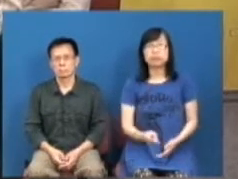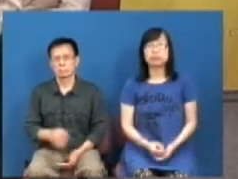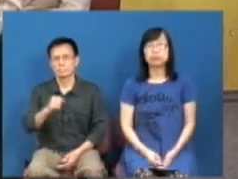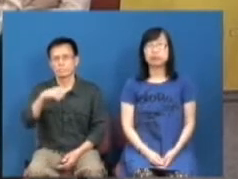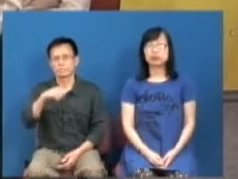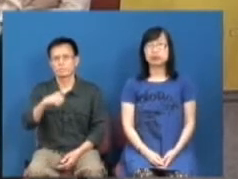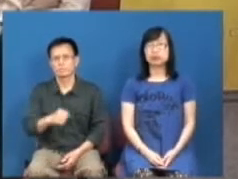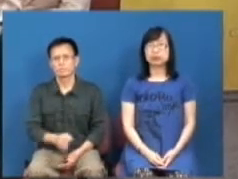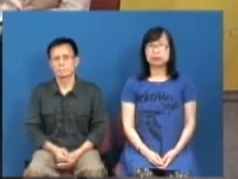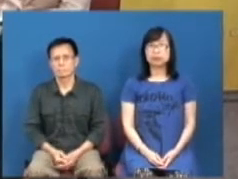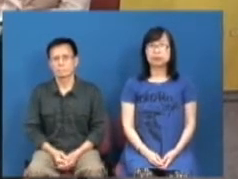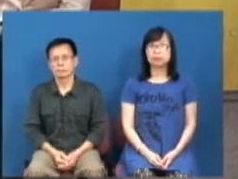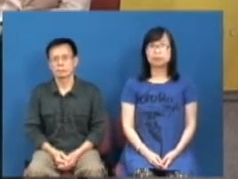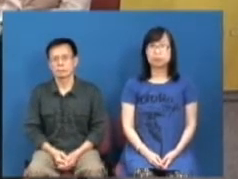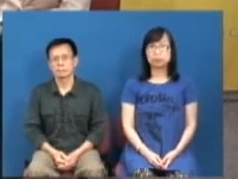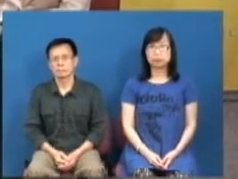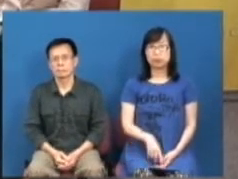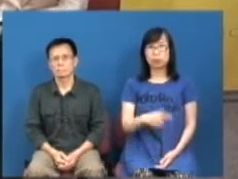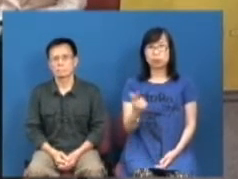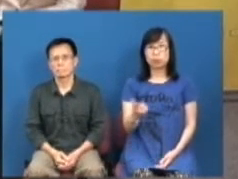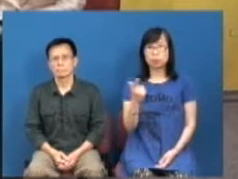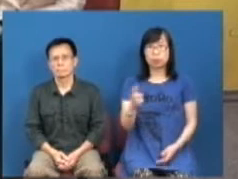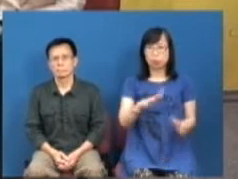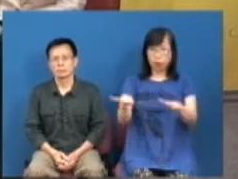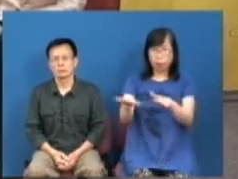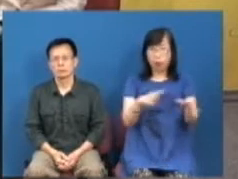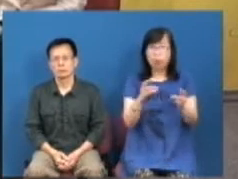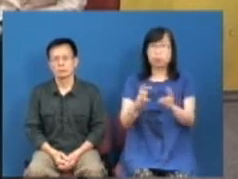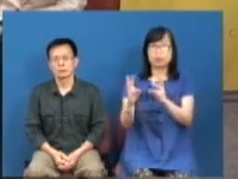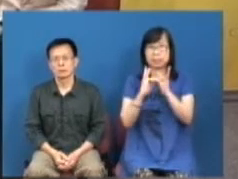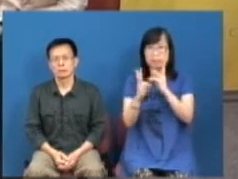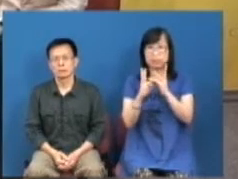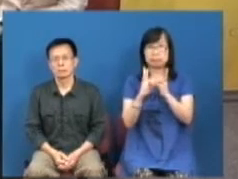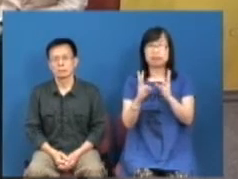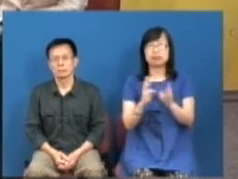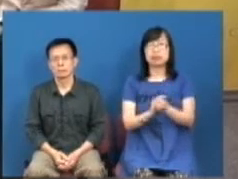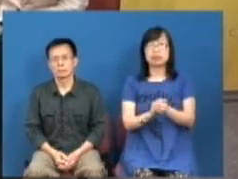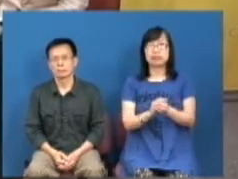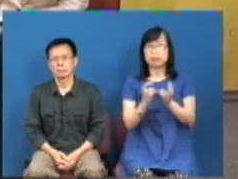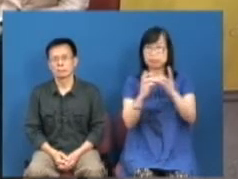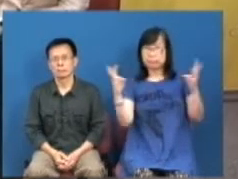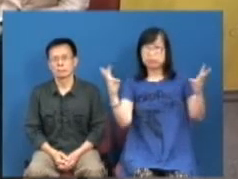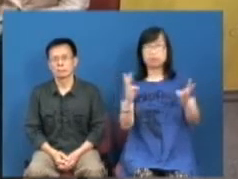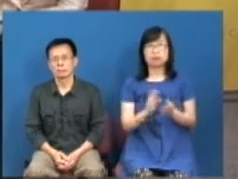題。咁所以好多海岸線嘅或者一啲原有一啲嘅